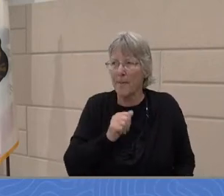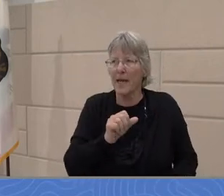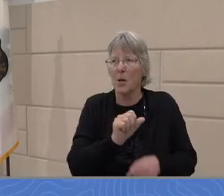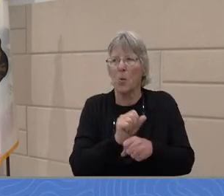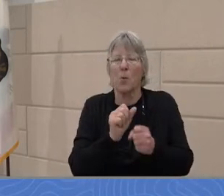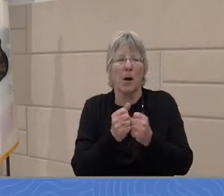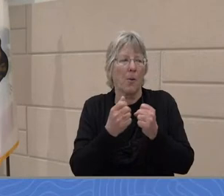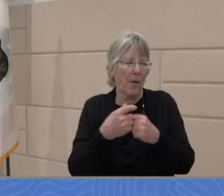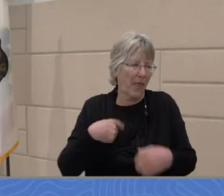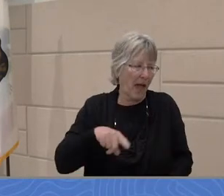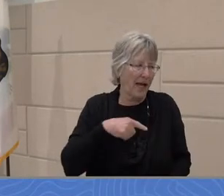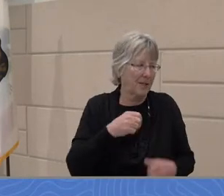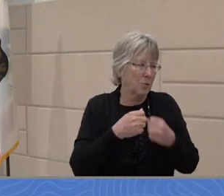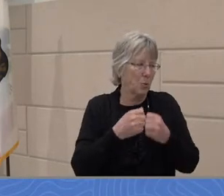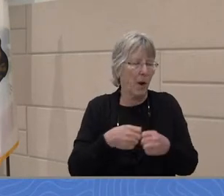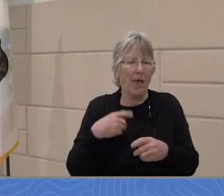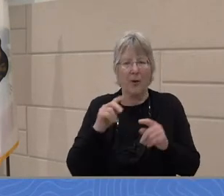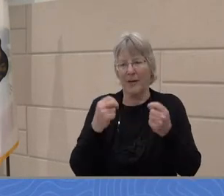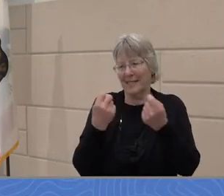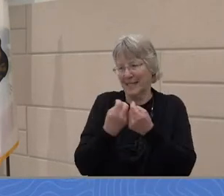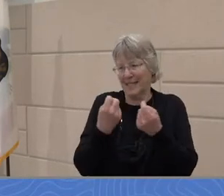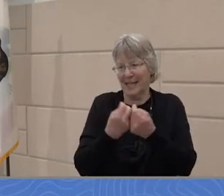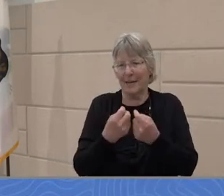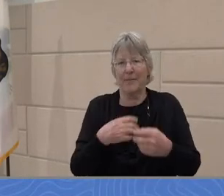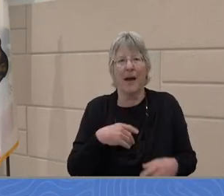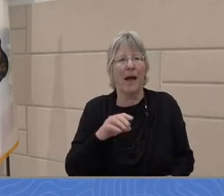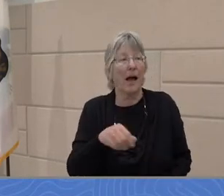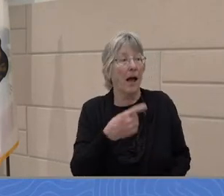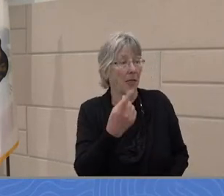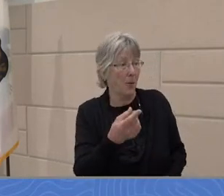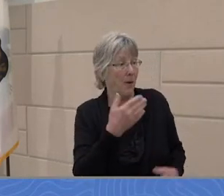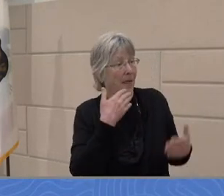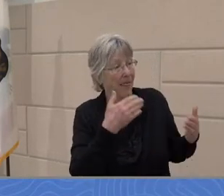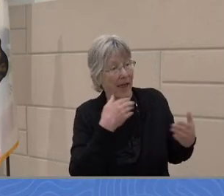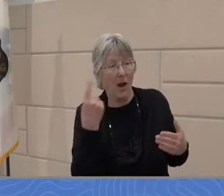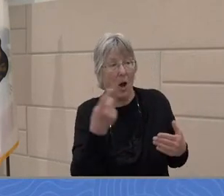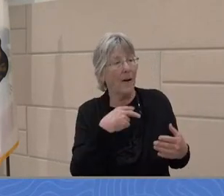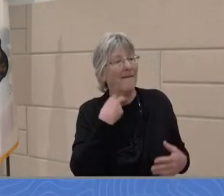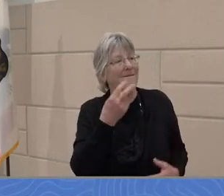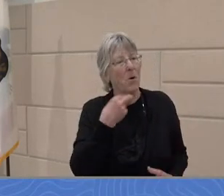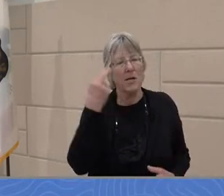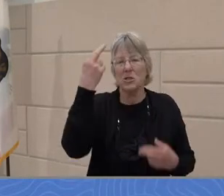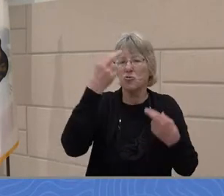លោក Lukura អត់បានមកចូលរួមទេក៏ពេលថ្ងៃសៅរ៍